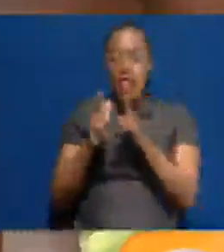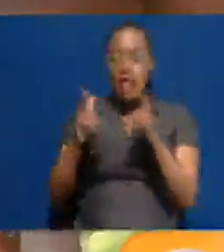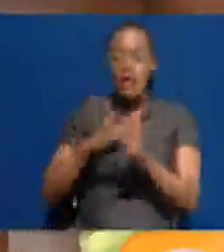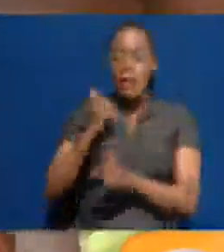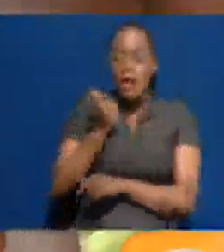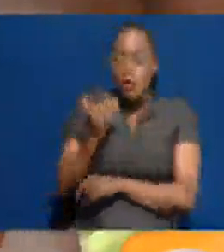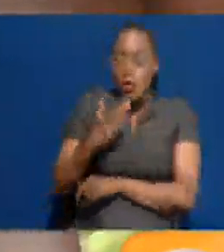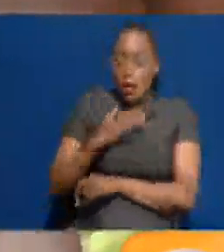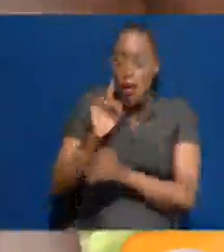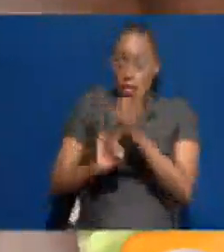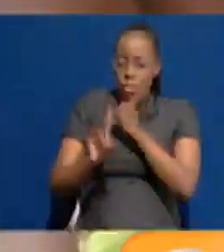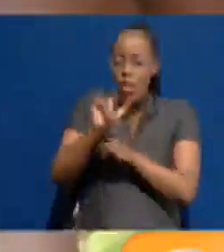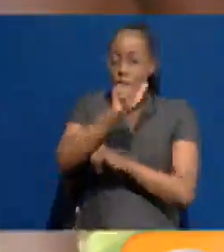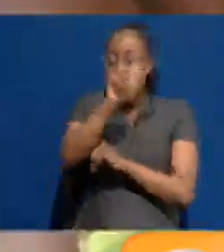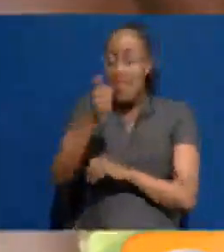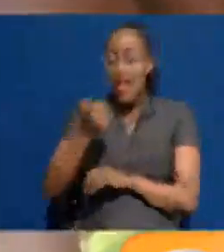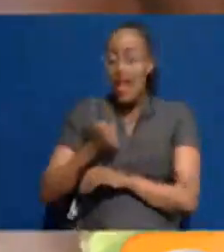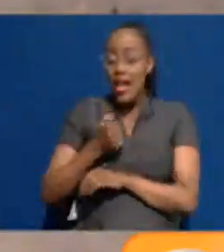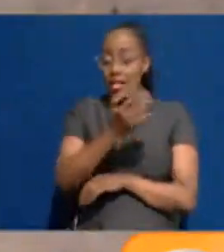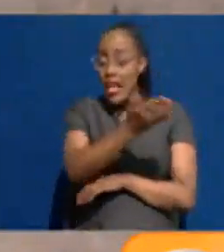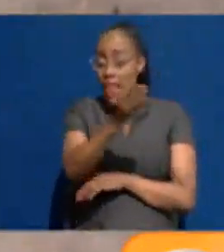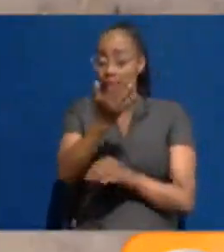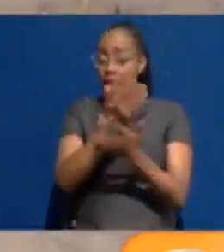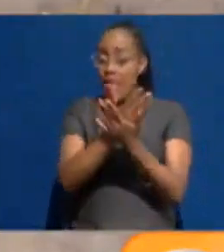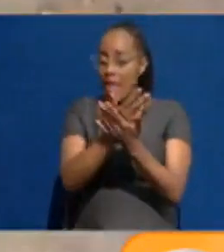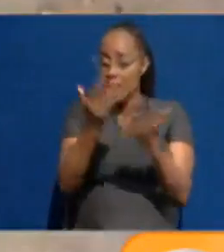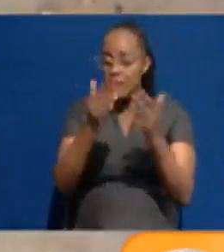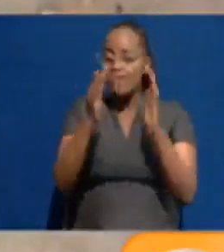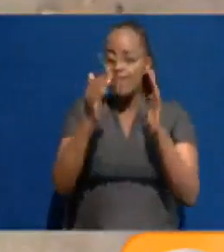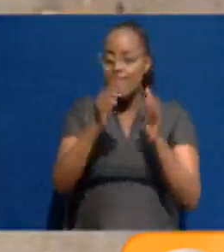wangu peke yake, hata wasichana wengine wowote